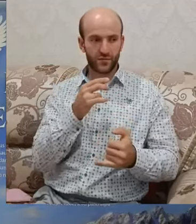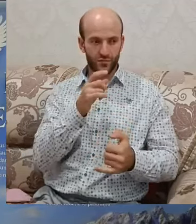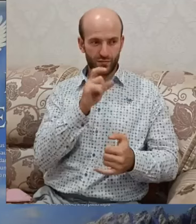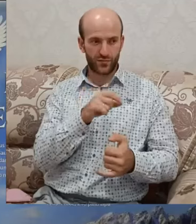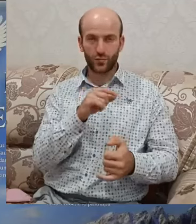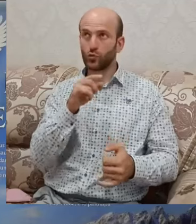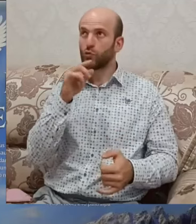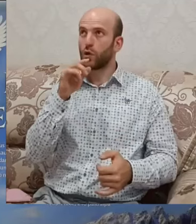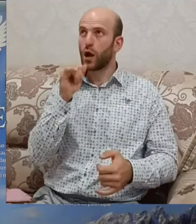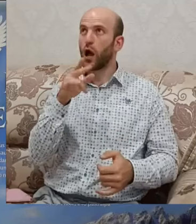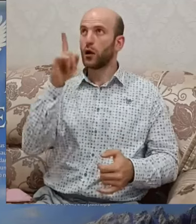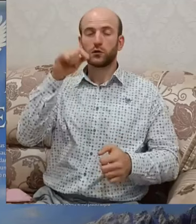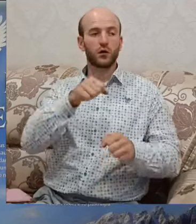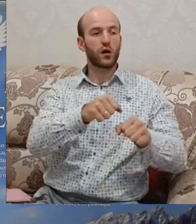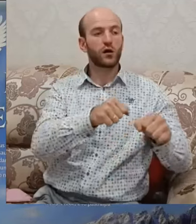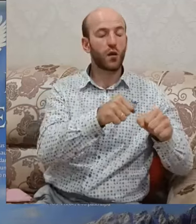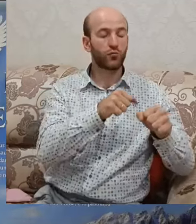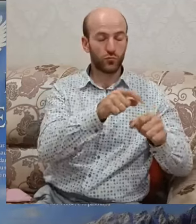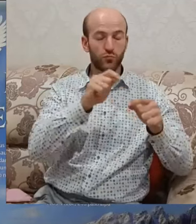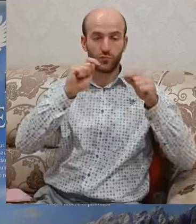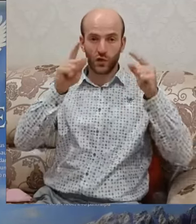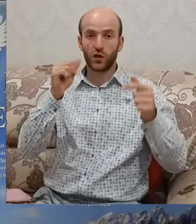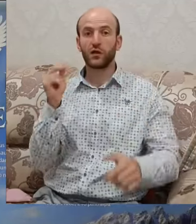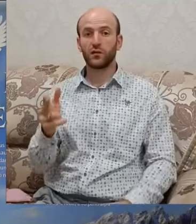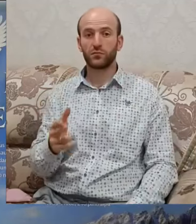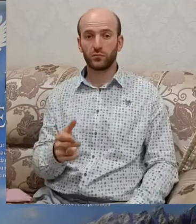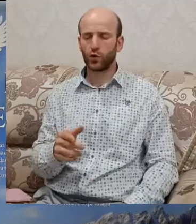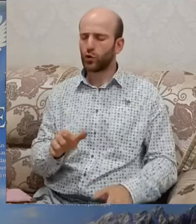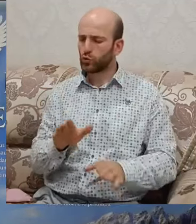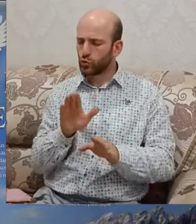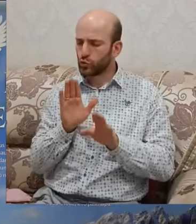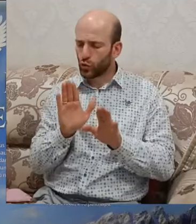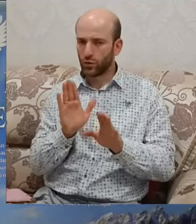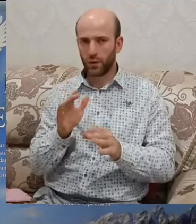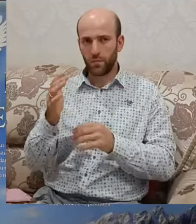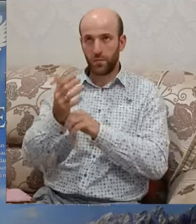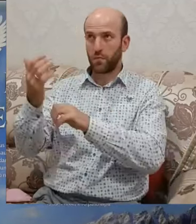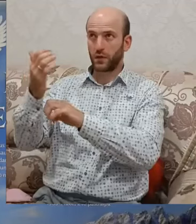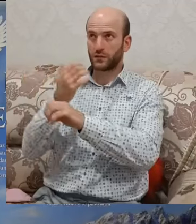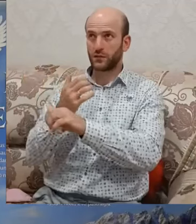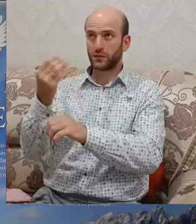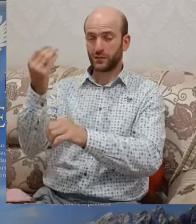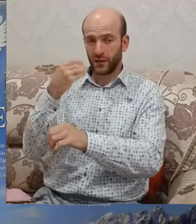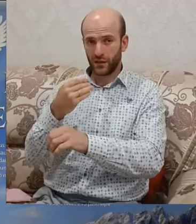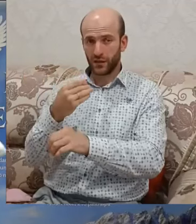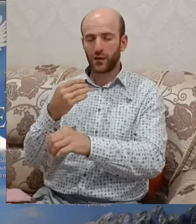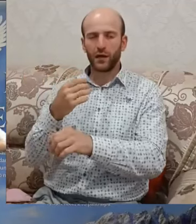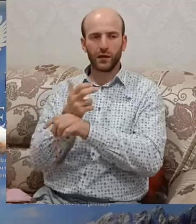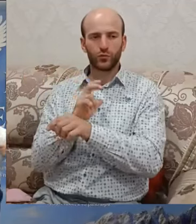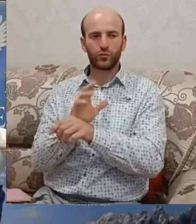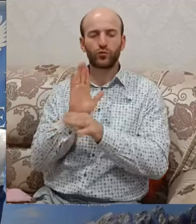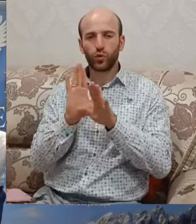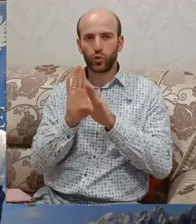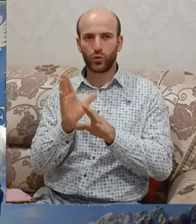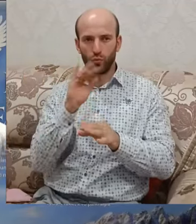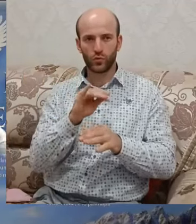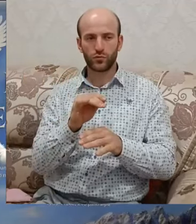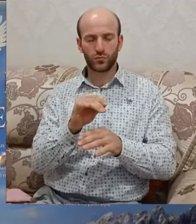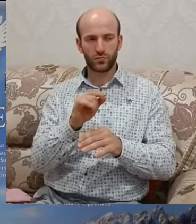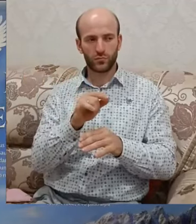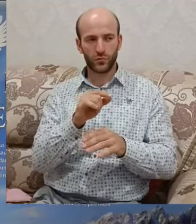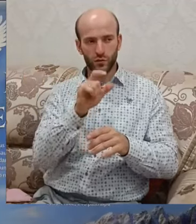ней. Amen. Аминь. Ne pasaulis, не мир, bet Kristus, kuris apreiškė savo